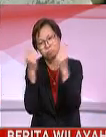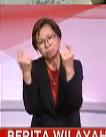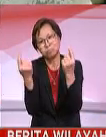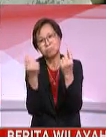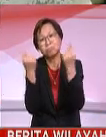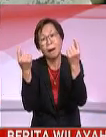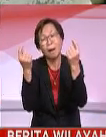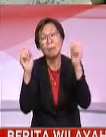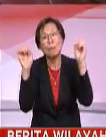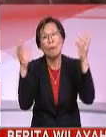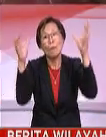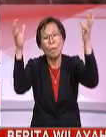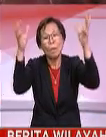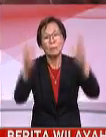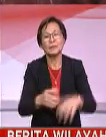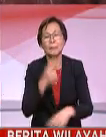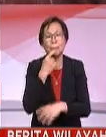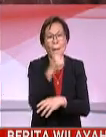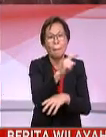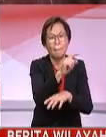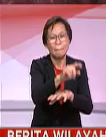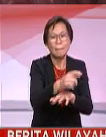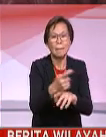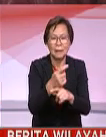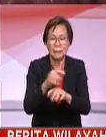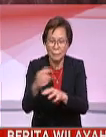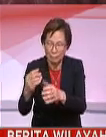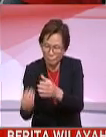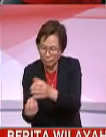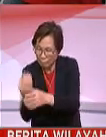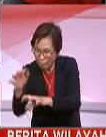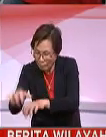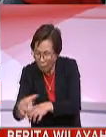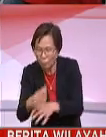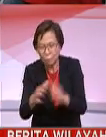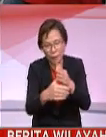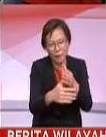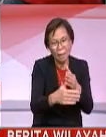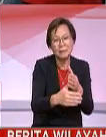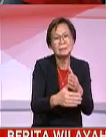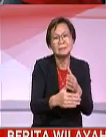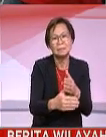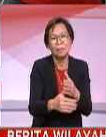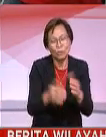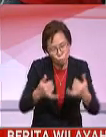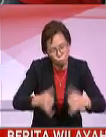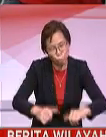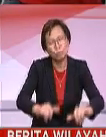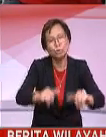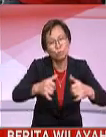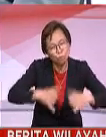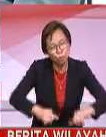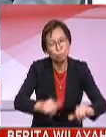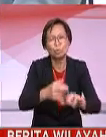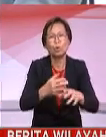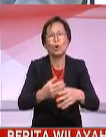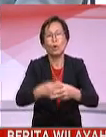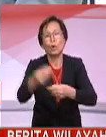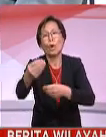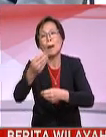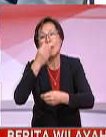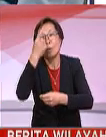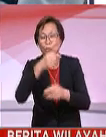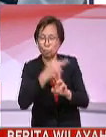Beliau juga meminta pemain sektor pertanian, peternakan dan perikanan untuk terus meningkatkan pengeluaran hasil bagi menyediakan bekalan